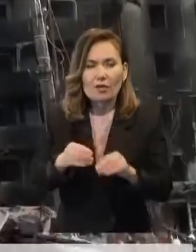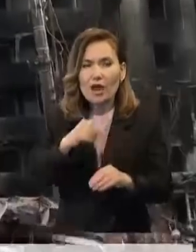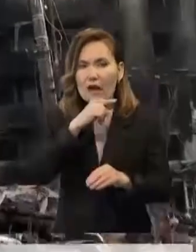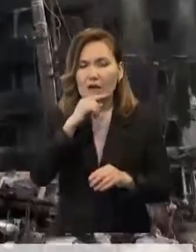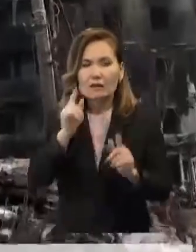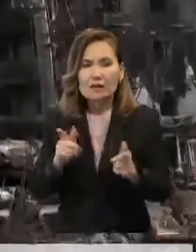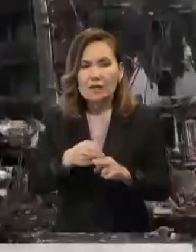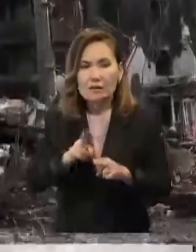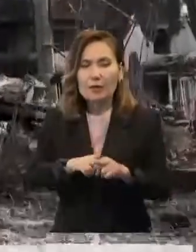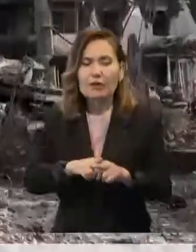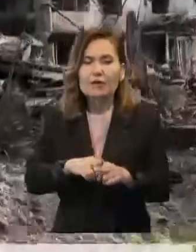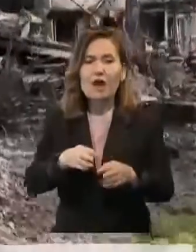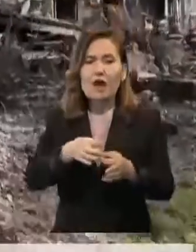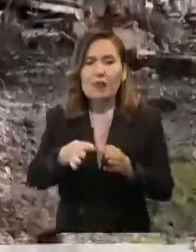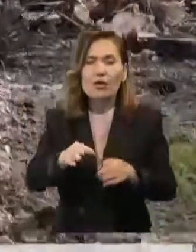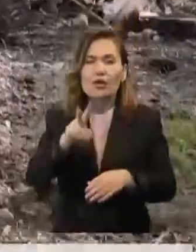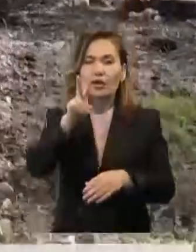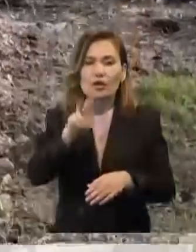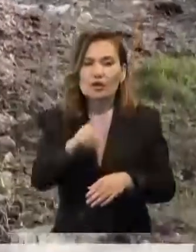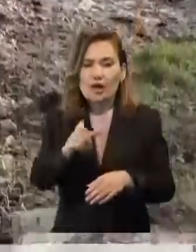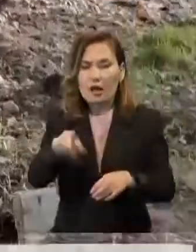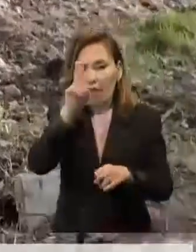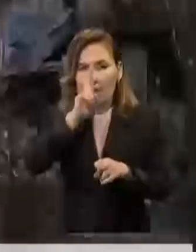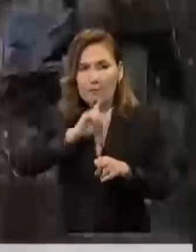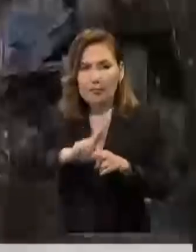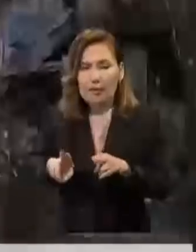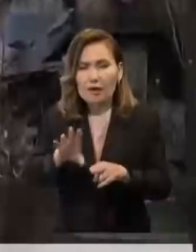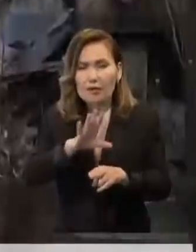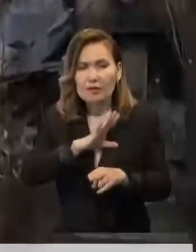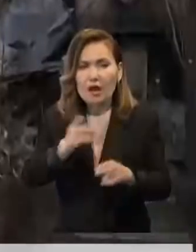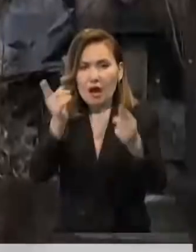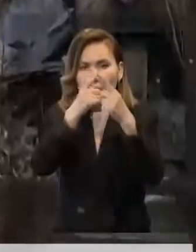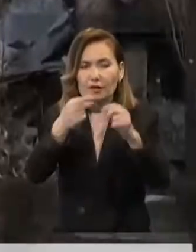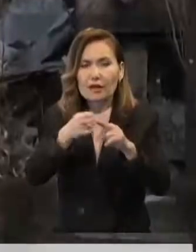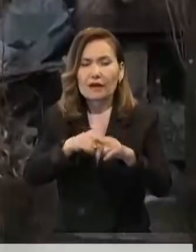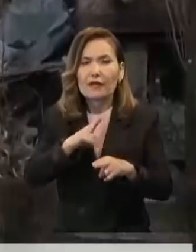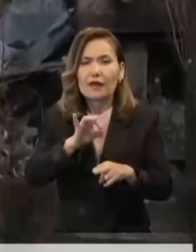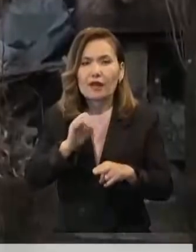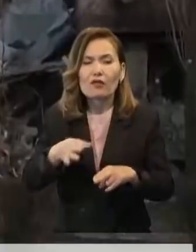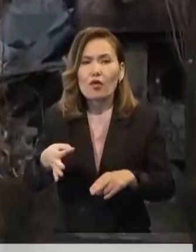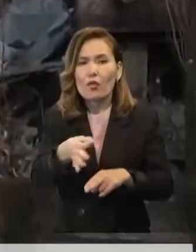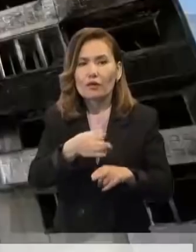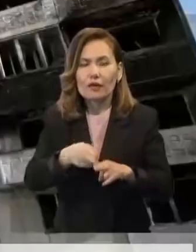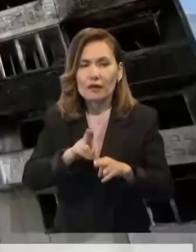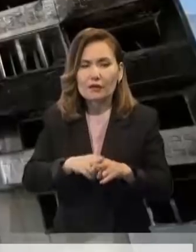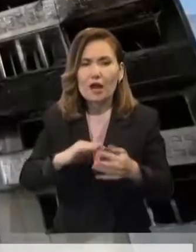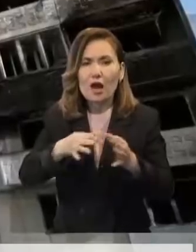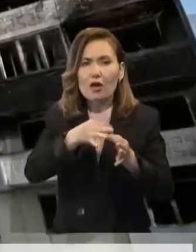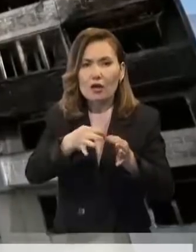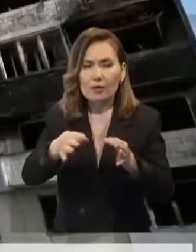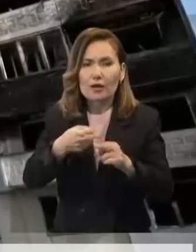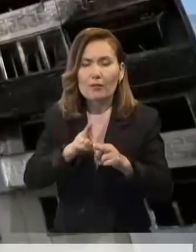келеді. Жергілікті билік Бородянкада 200 тұрғындың іс-түссіз жоғалып кеткенін айтады. Киев облысында орналасқан бұл елді